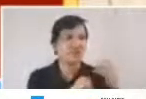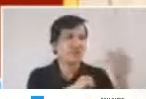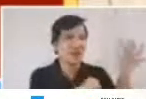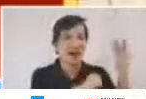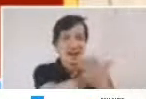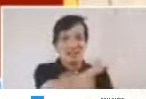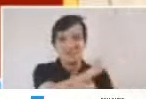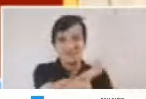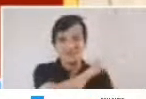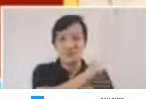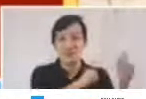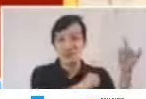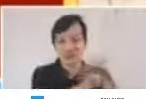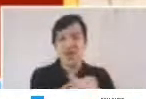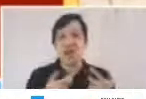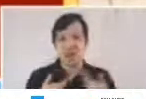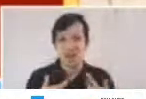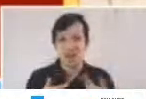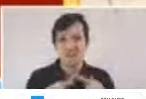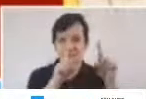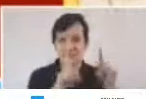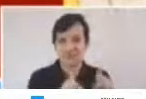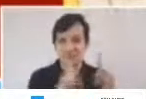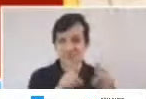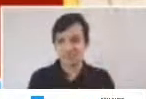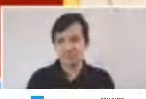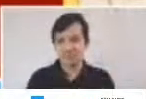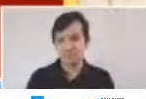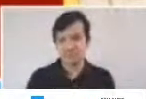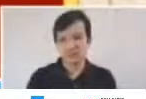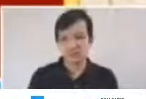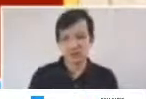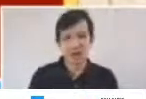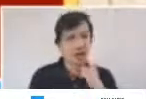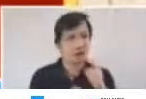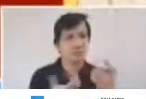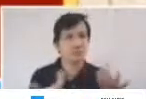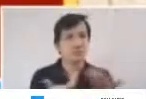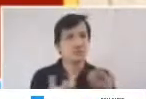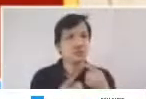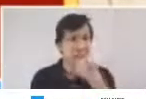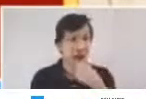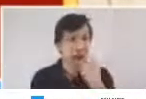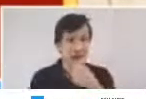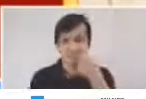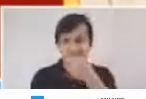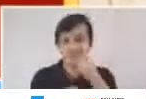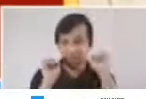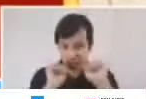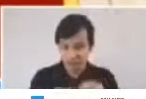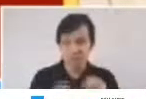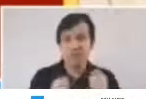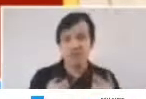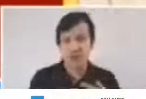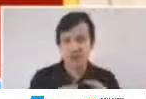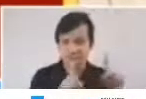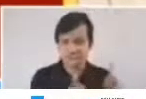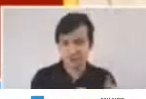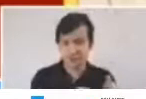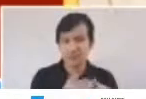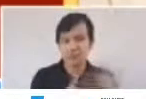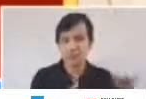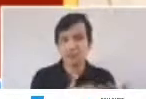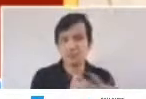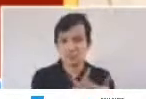workers undergo when they arrive in Manila. So ito po yung testing process na gagawin po sa probinsya.